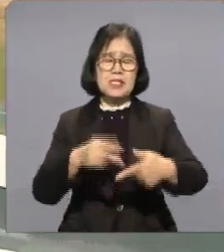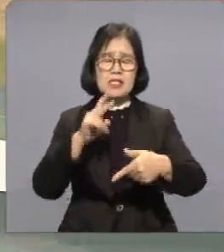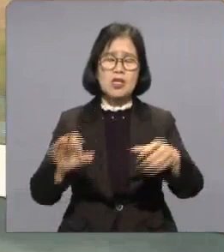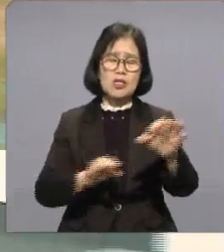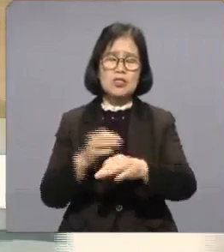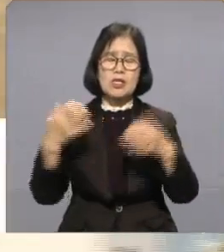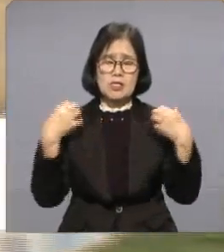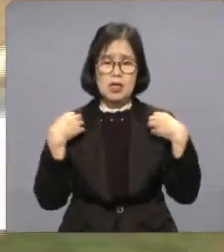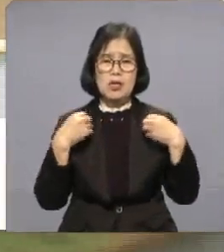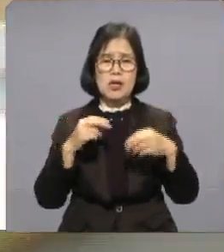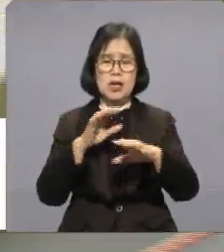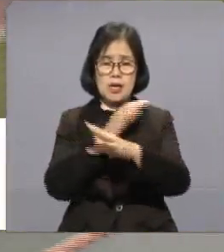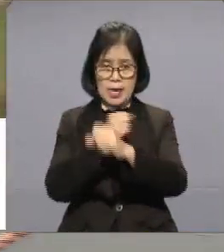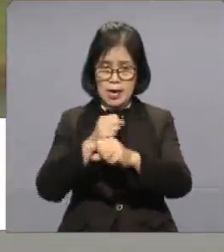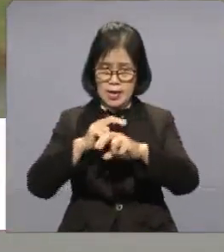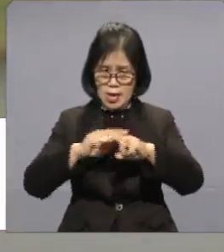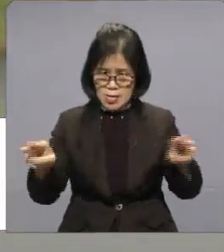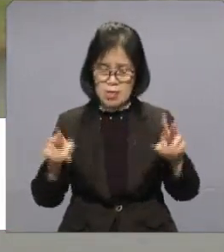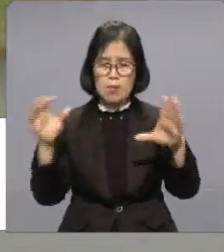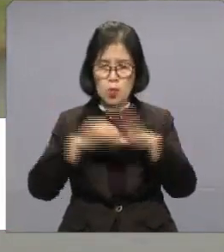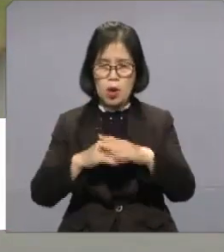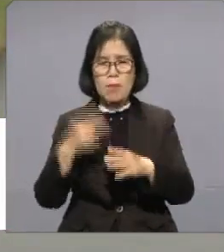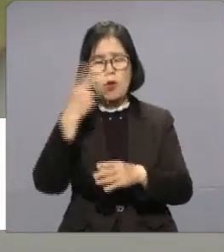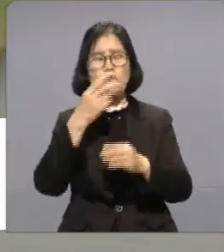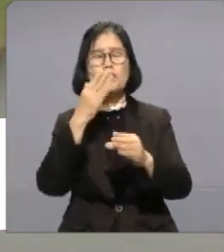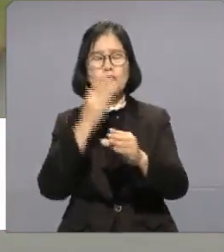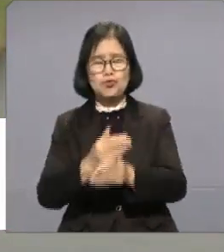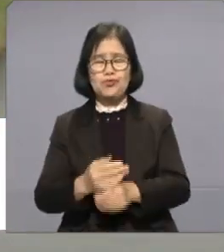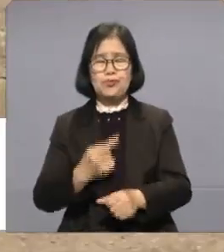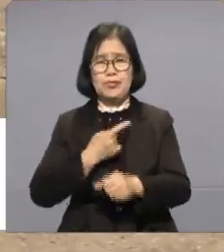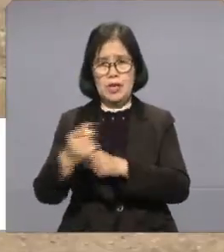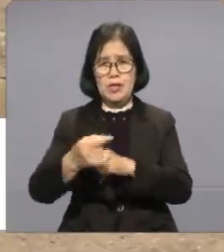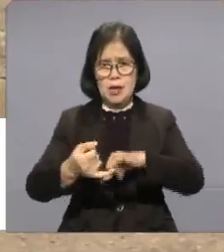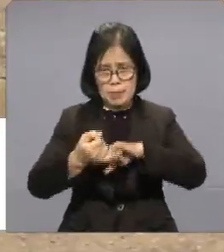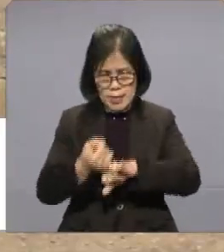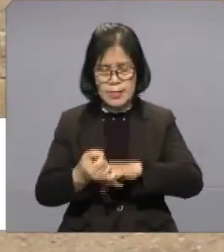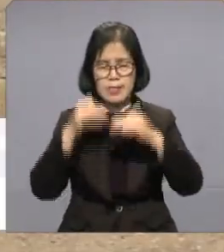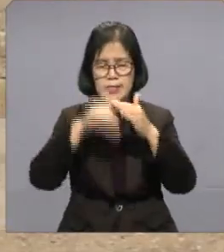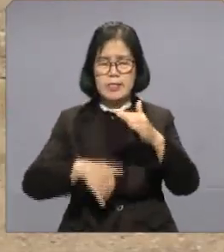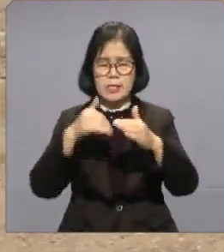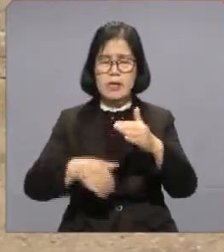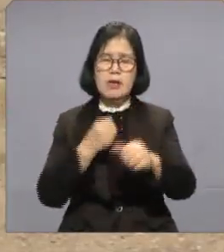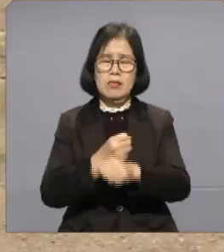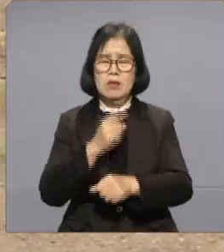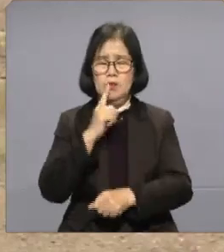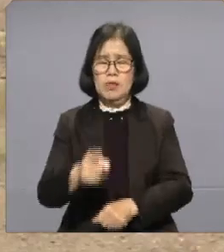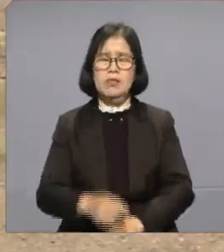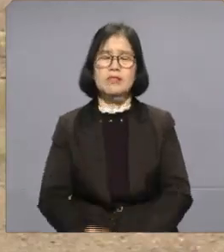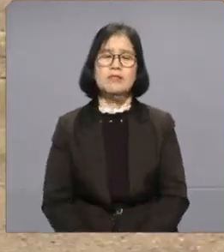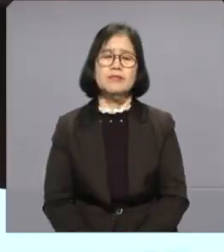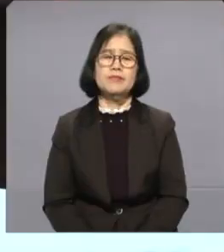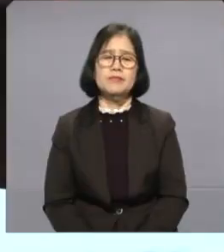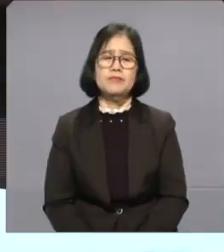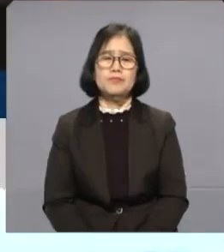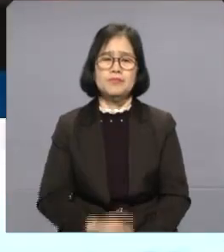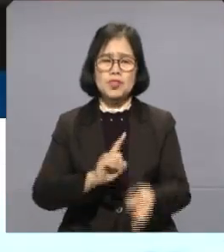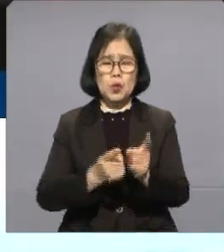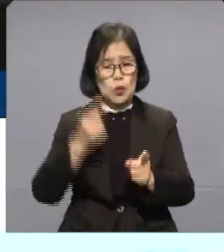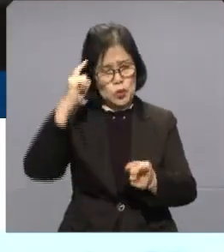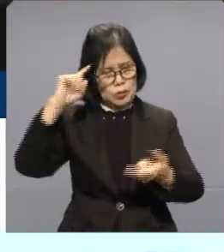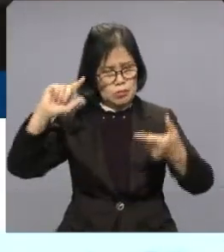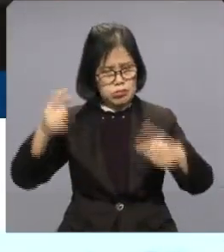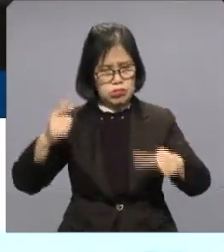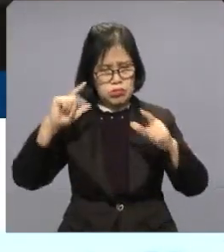인천경제청은 계약 해지를 포함한 대책들을 검토 중이라며 내년에는 반드시 착공하겠다고 밝혔습니다. 서로 이견이 있기